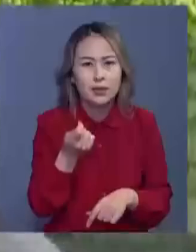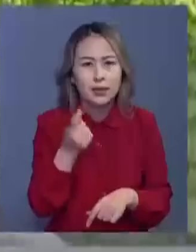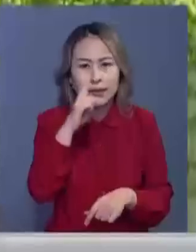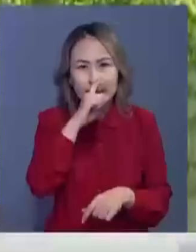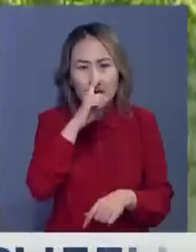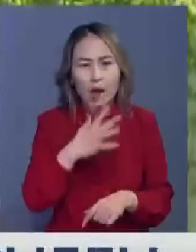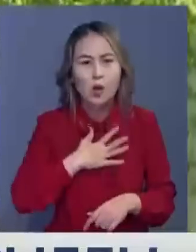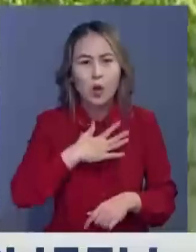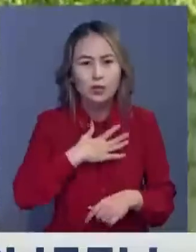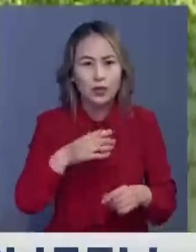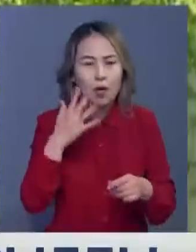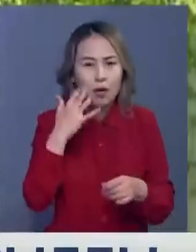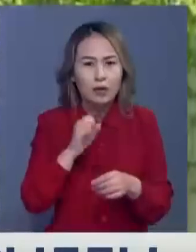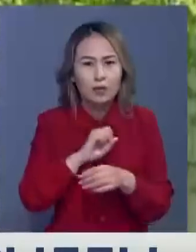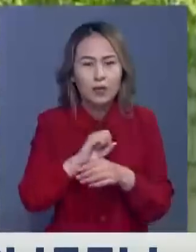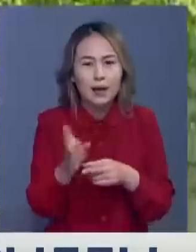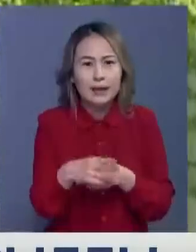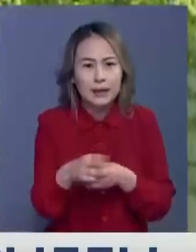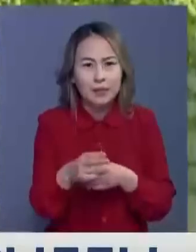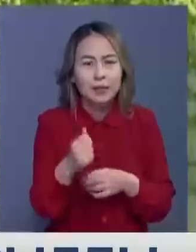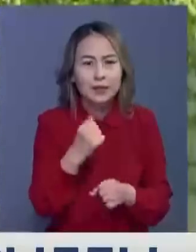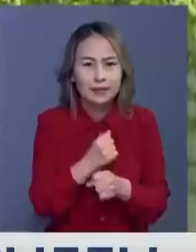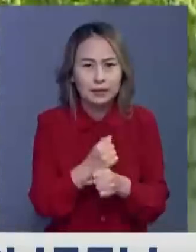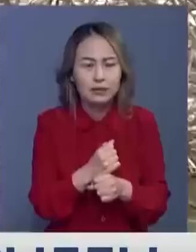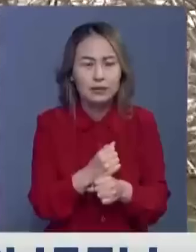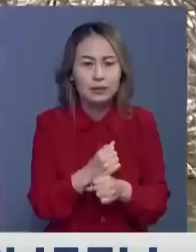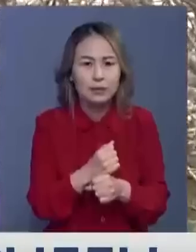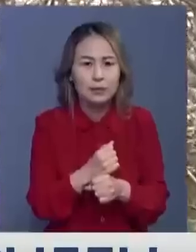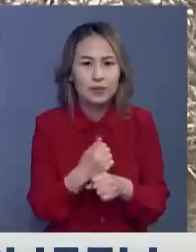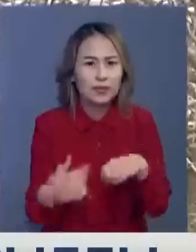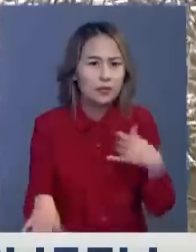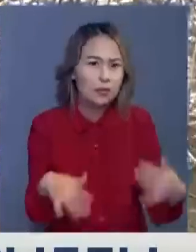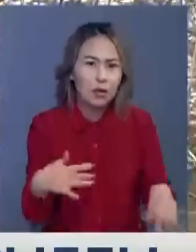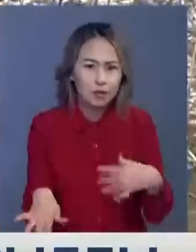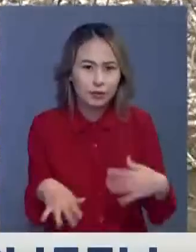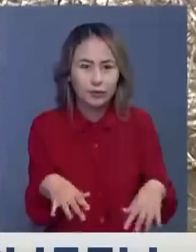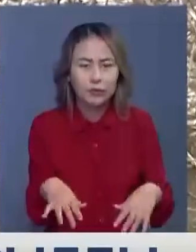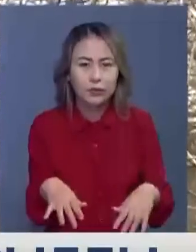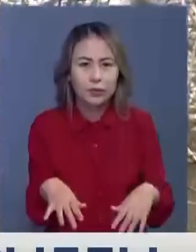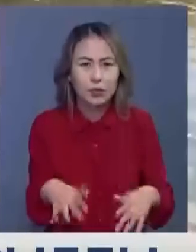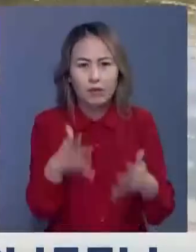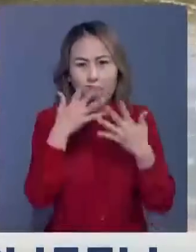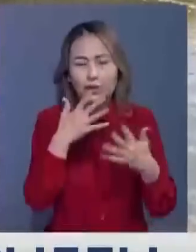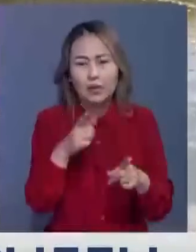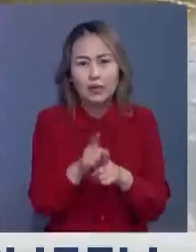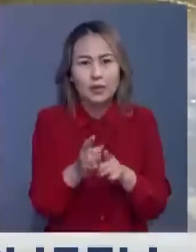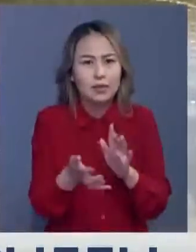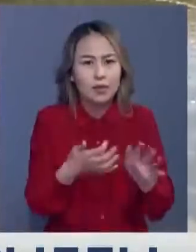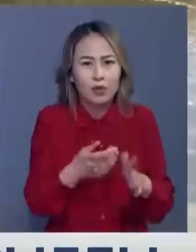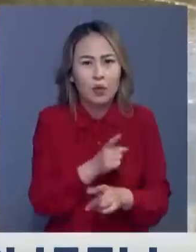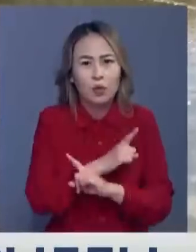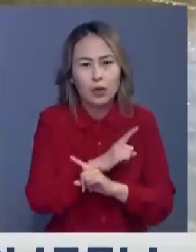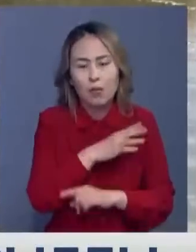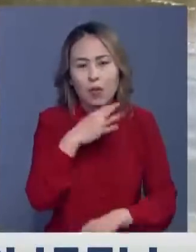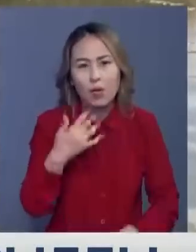жаңағы уылдырық шашуға келе жатқан балықтардың әрі әлсіреуіне байланысты оттегі жетпей осыдан тұншығу қаупіне